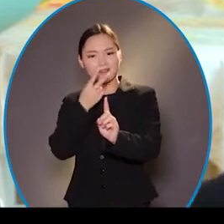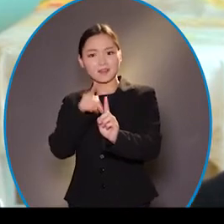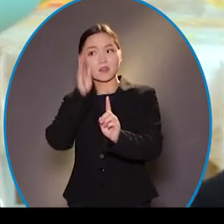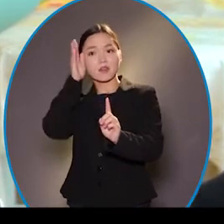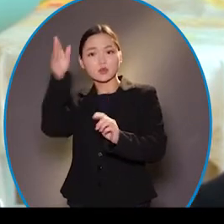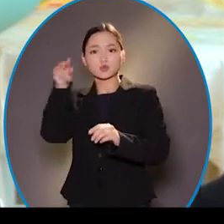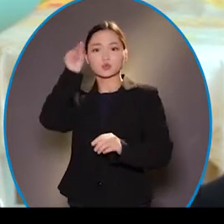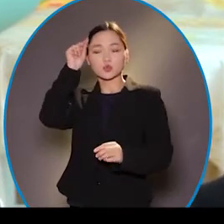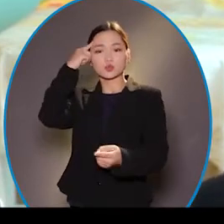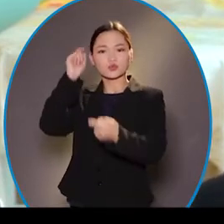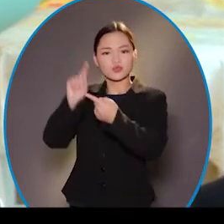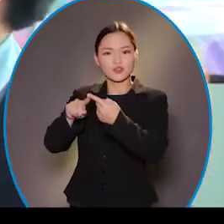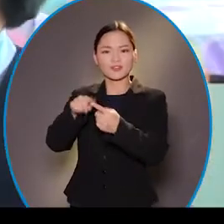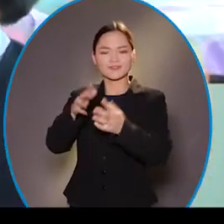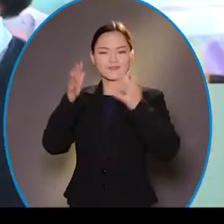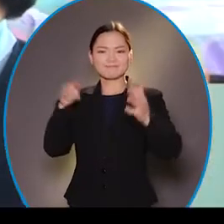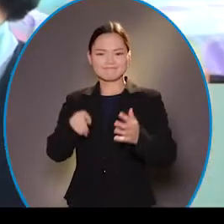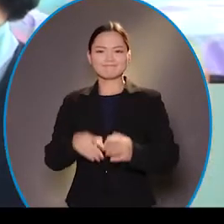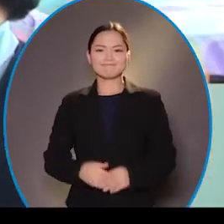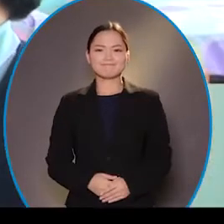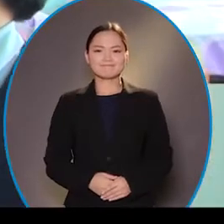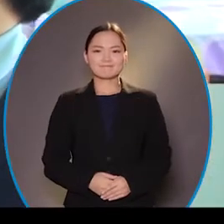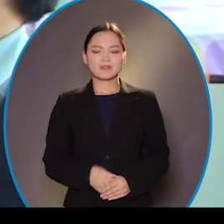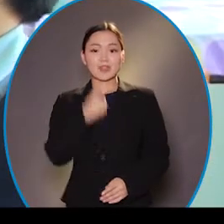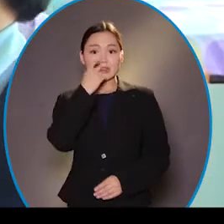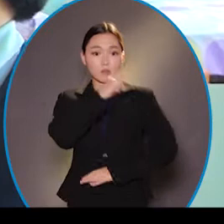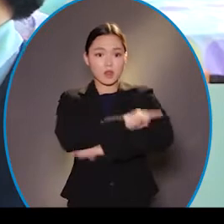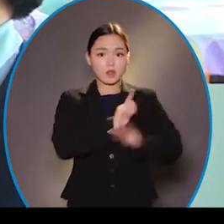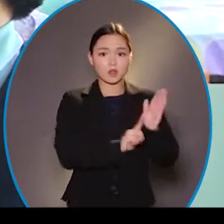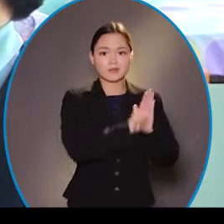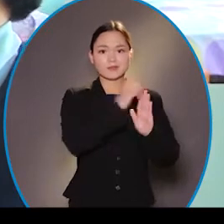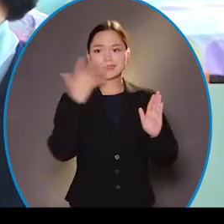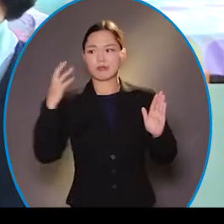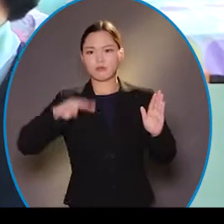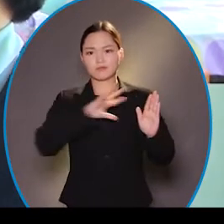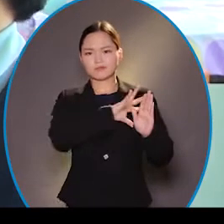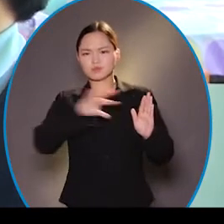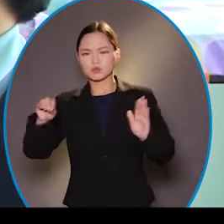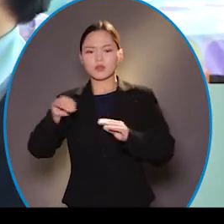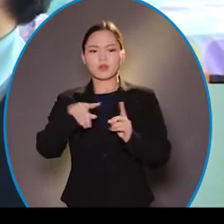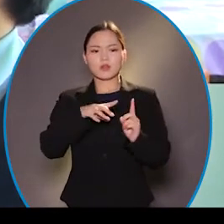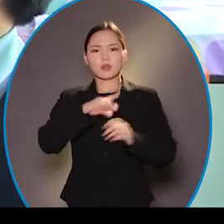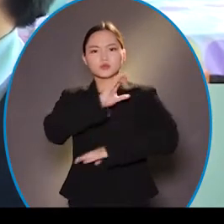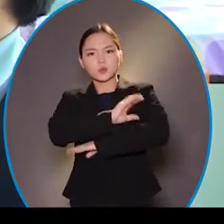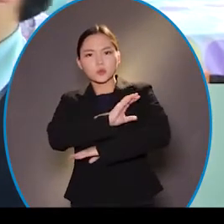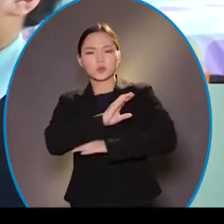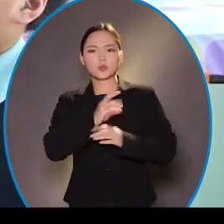ирээдүйдээ сурах зорилго их гэл байгаа л. 1-р ангиас эхлээд 5-р анги хүртэл сургуулийн үйл ажиллагаанд ангийнхаа хүүхдүүдтэй хамт